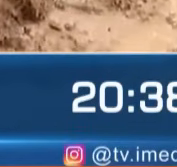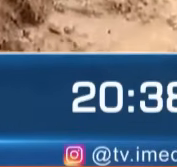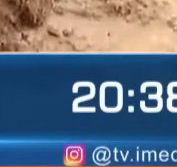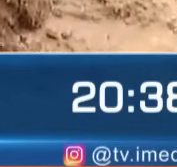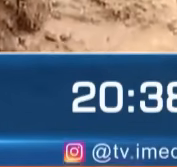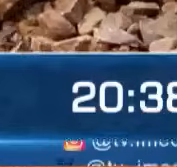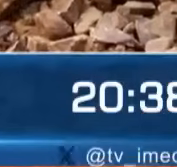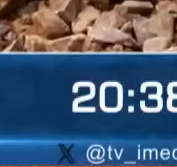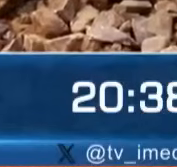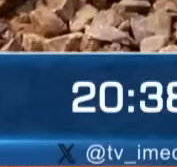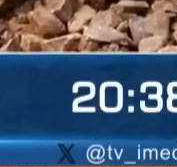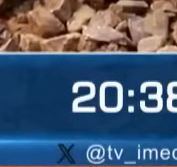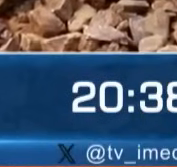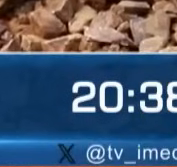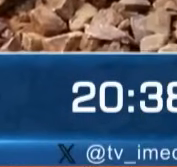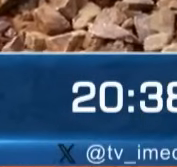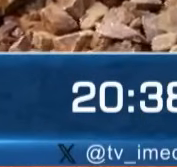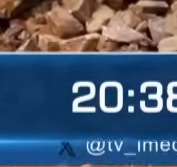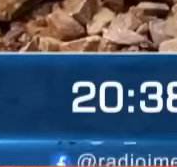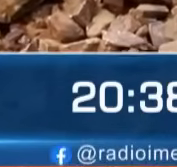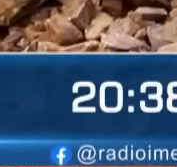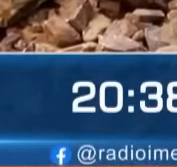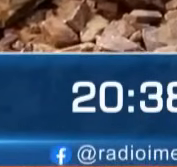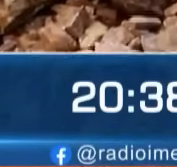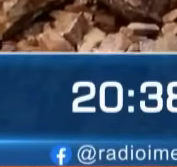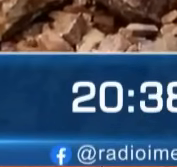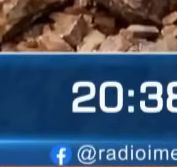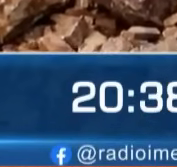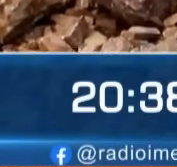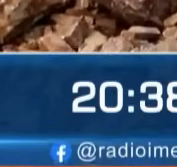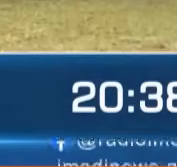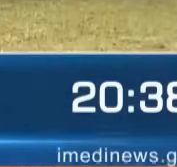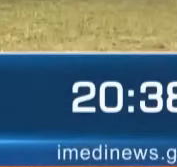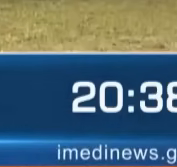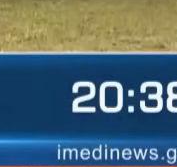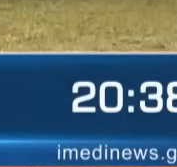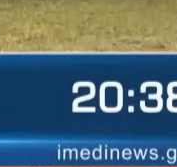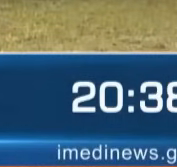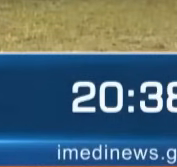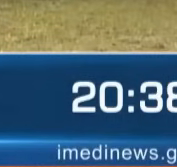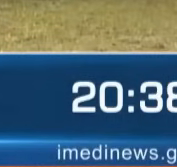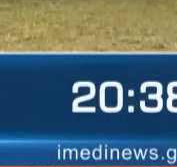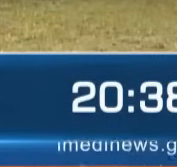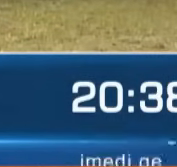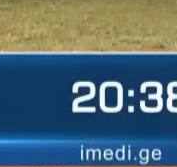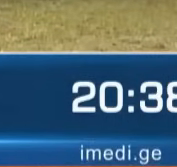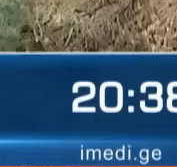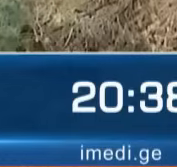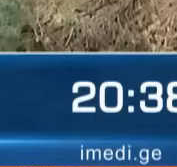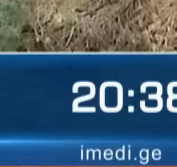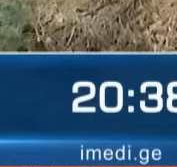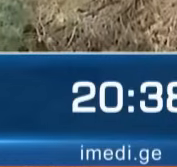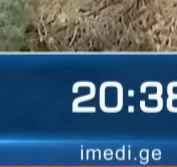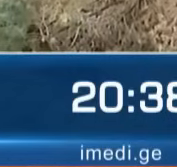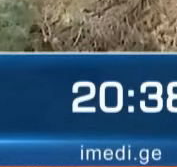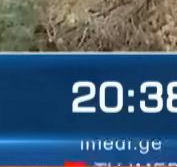metzgruli protsesebi ganvitarda Daba Suramshits, mtidan chamosulma tsqalma da nashalma mitsam Guramishvilis kuchis mimdebari territoria dalama. Territorias